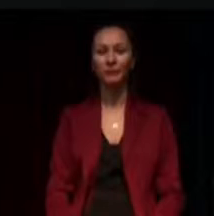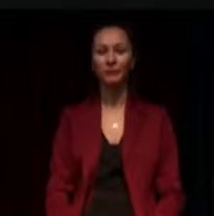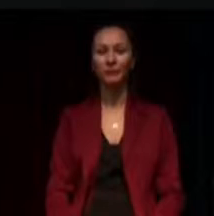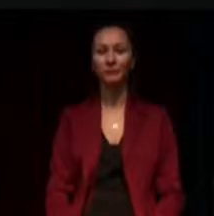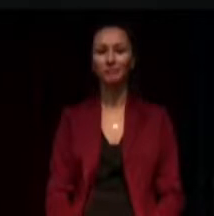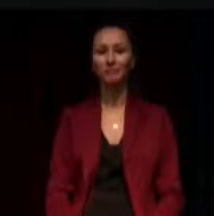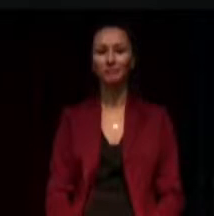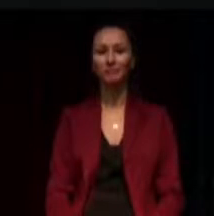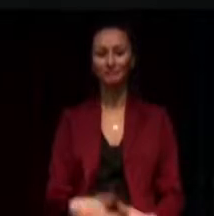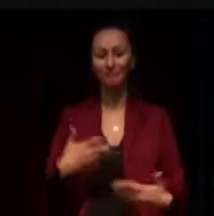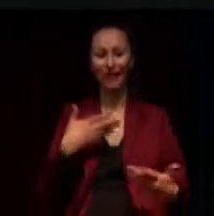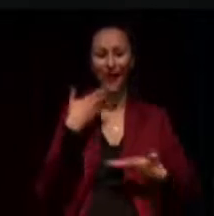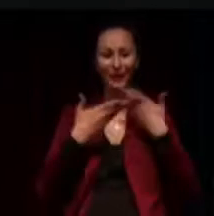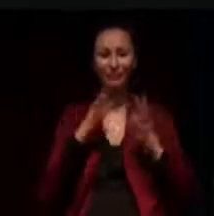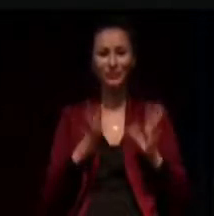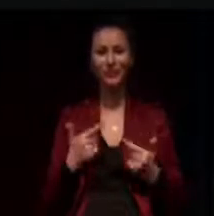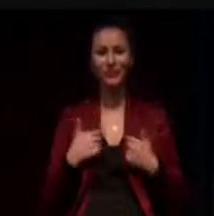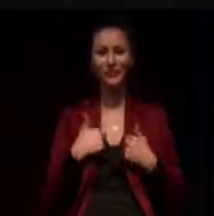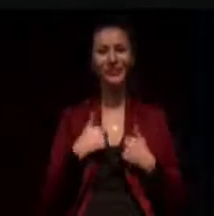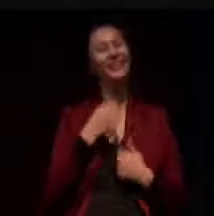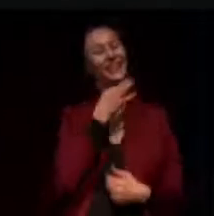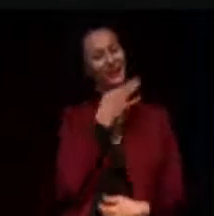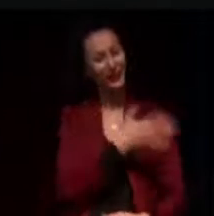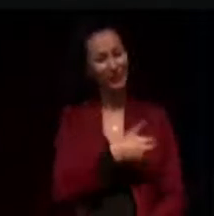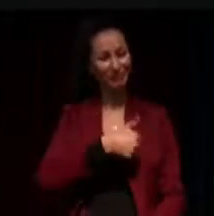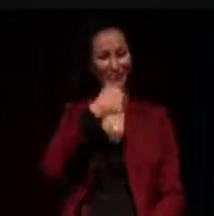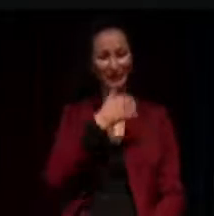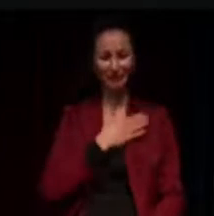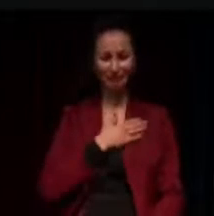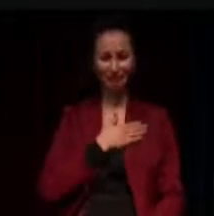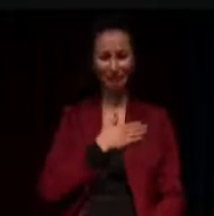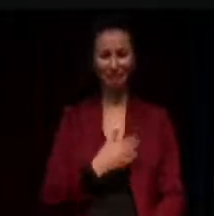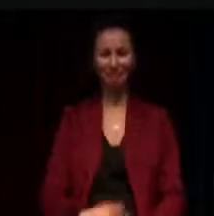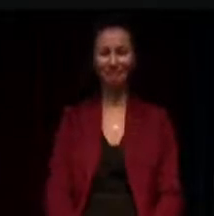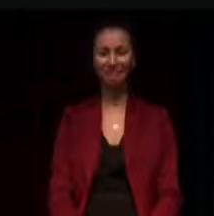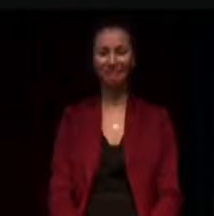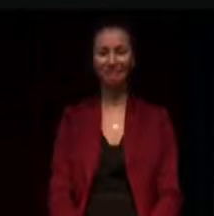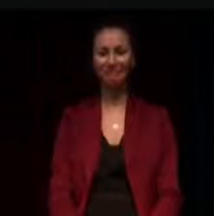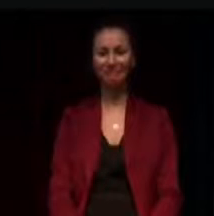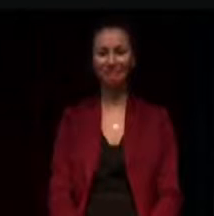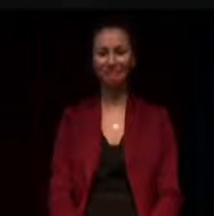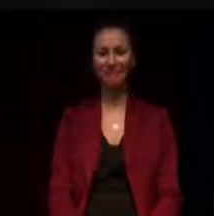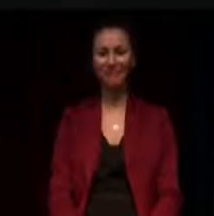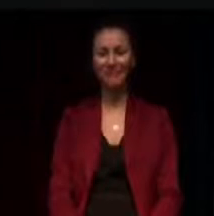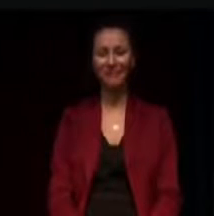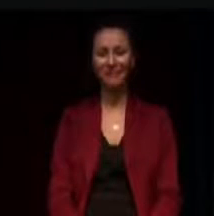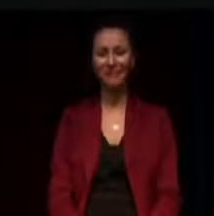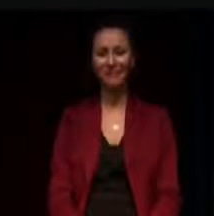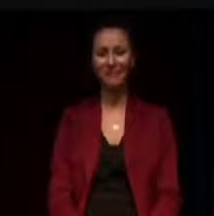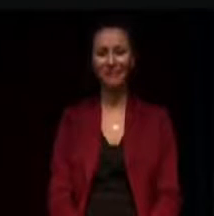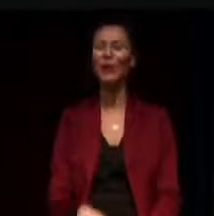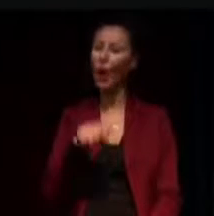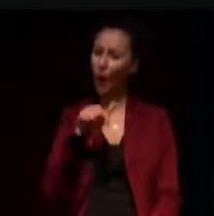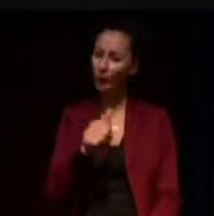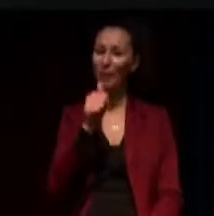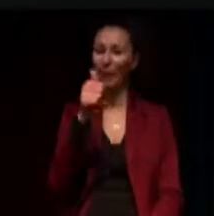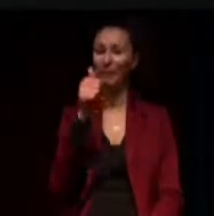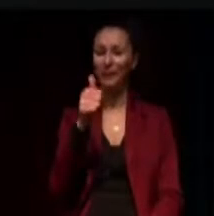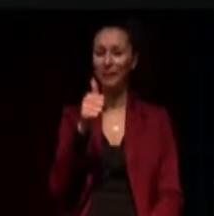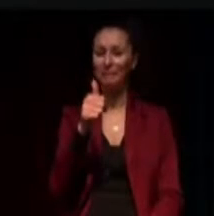insicamım bozuldu. Onu da söyleyeyim. Teşekkür ederim başkanım. Sağ olun. Evet. O zaman